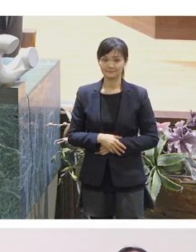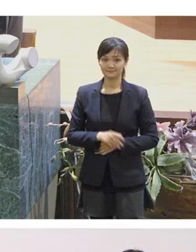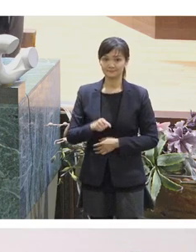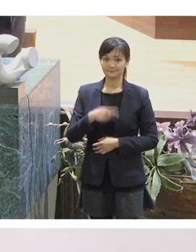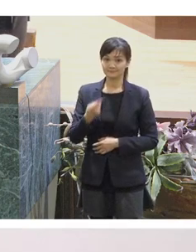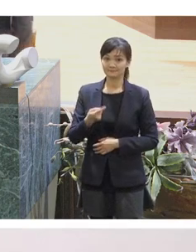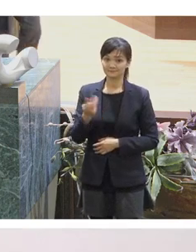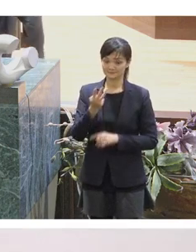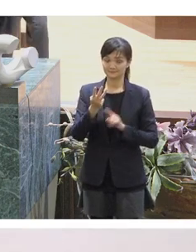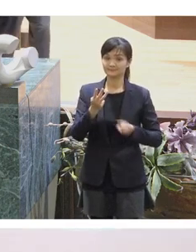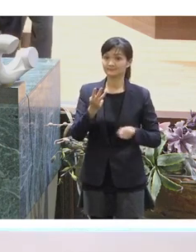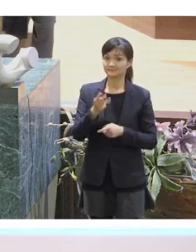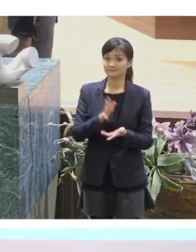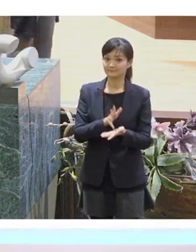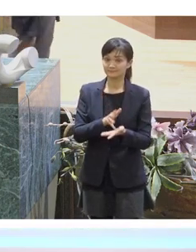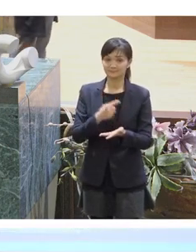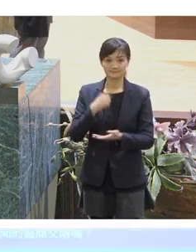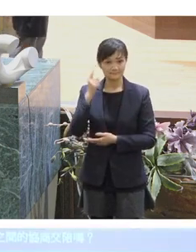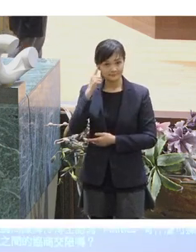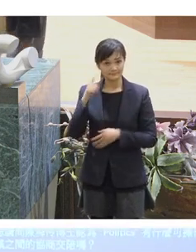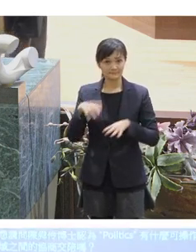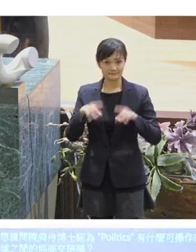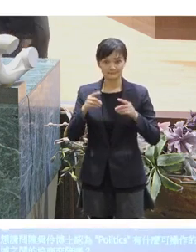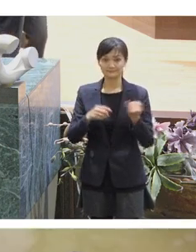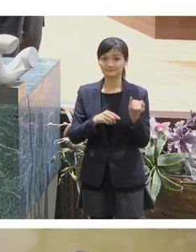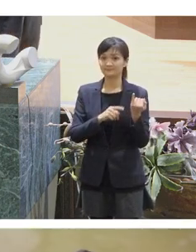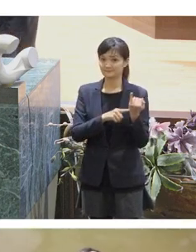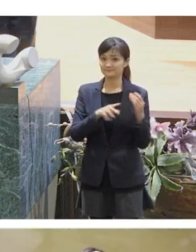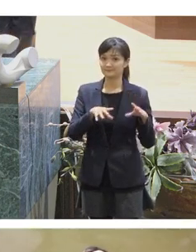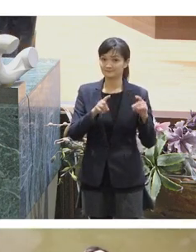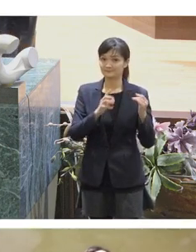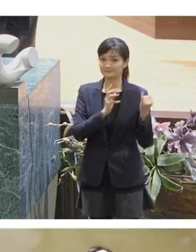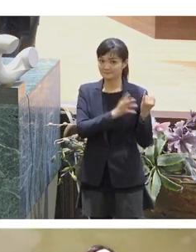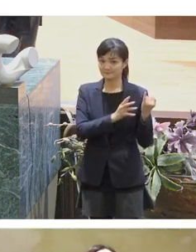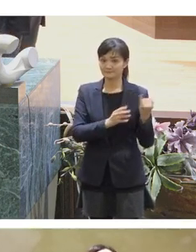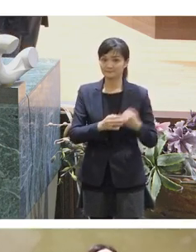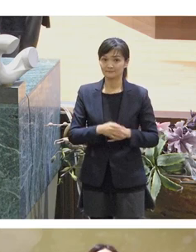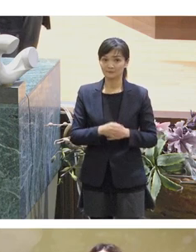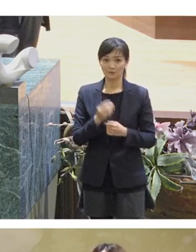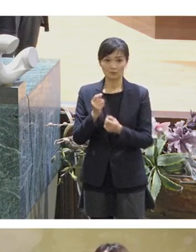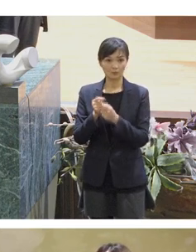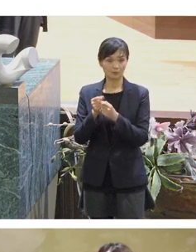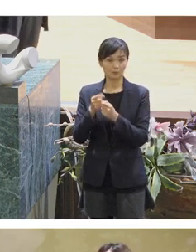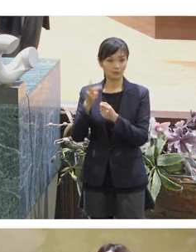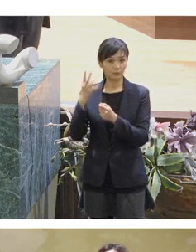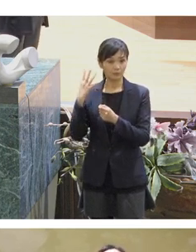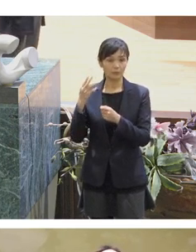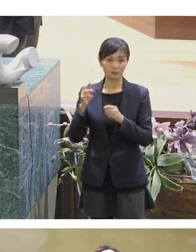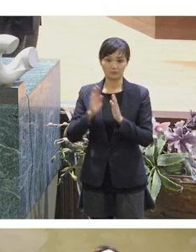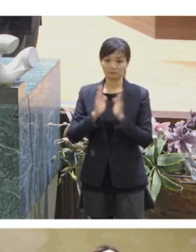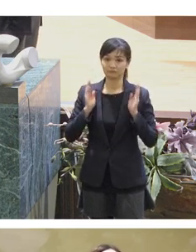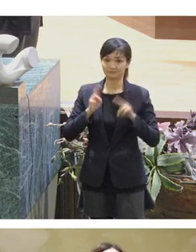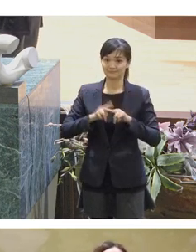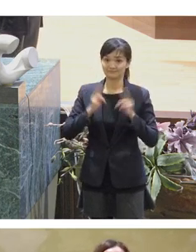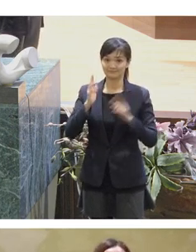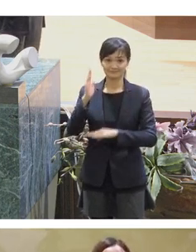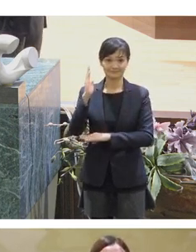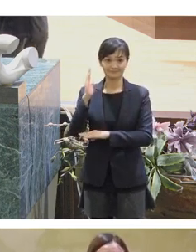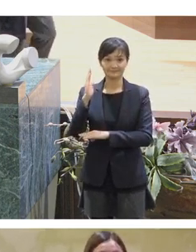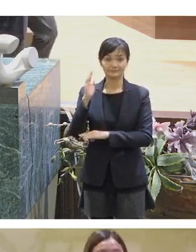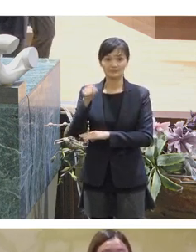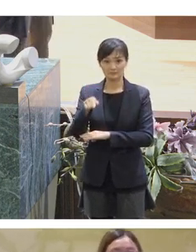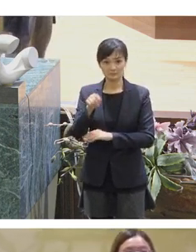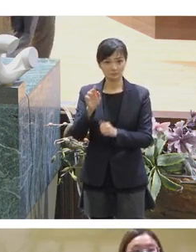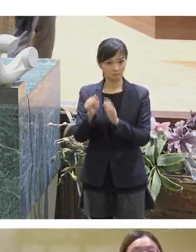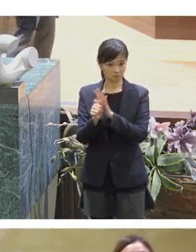下来是三位讲者，我想先请顺林开始哦。就是在过去几年，开放政府的风潮真的带来了一些改变了